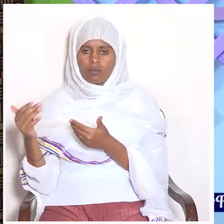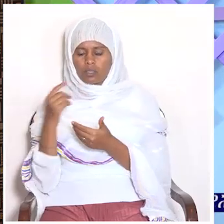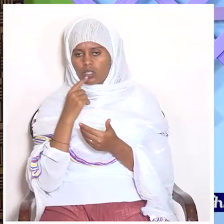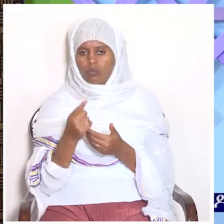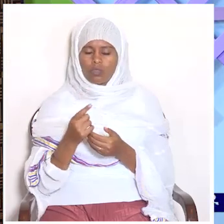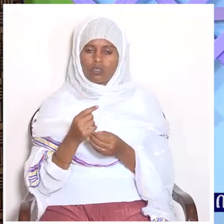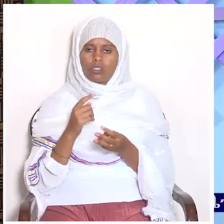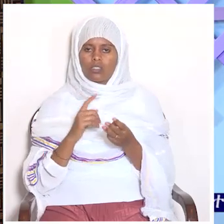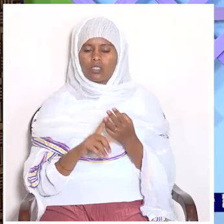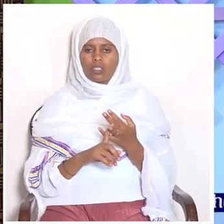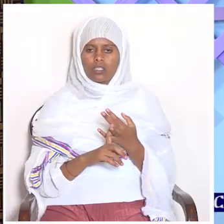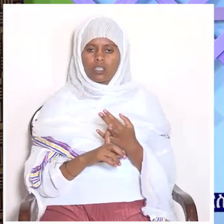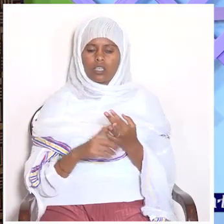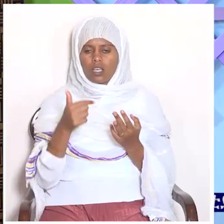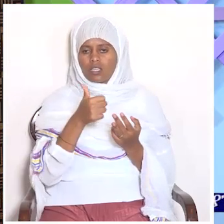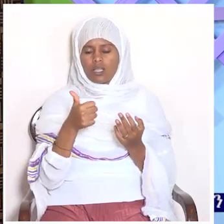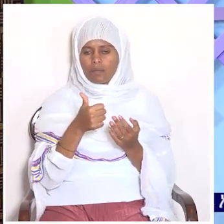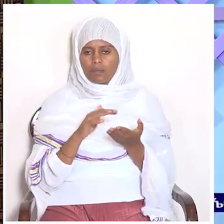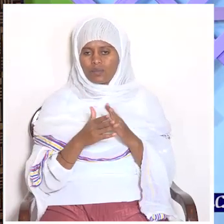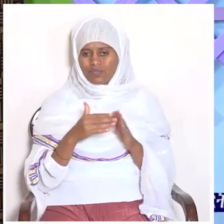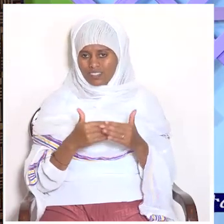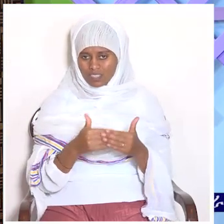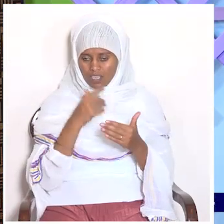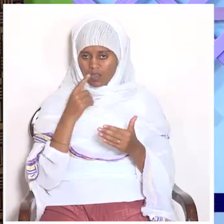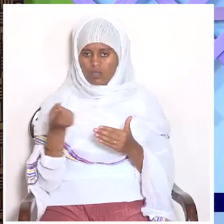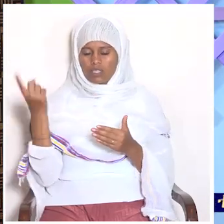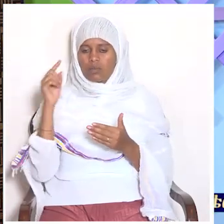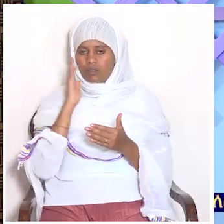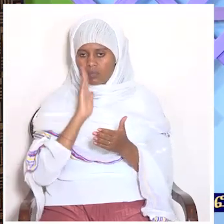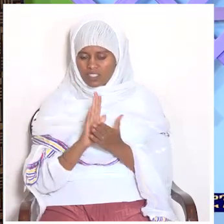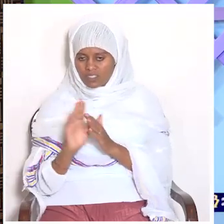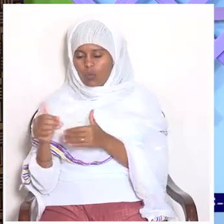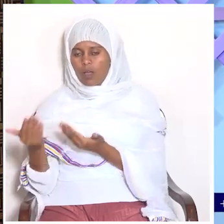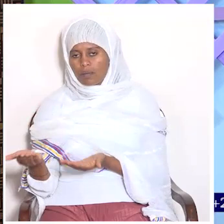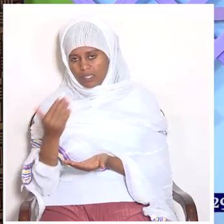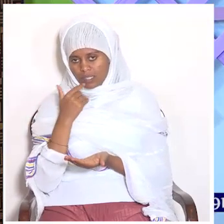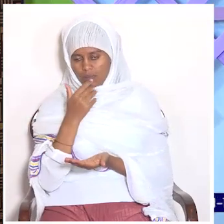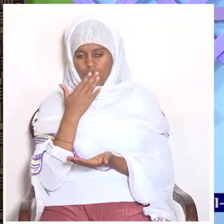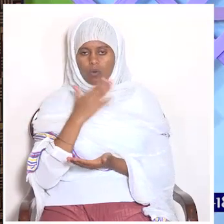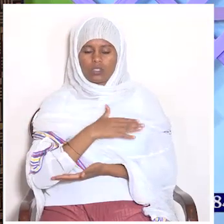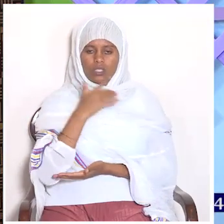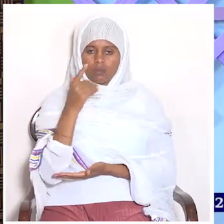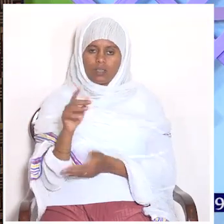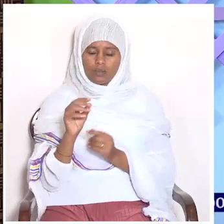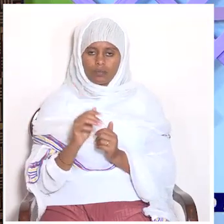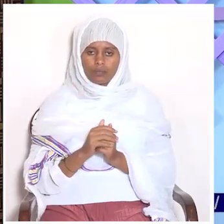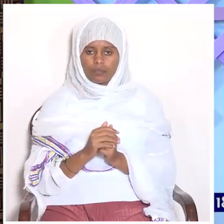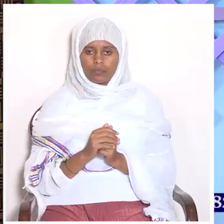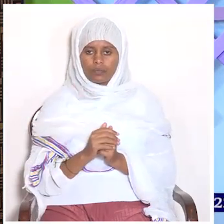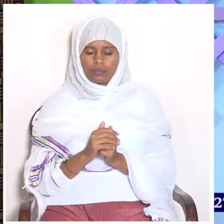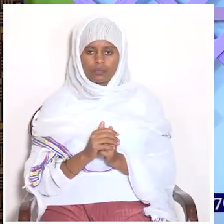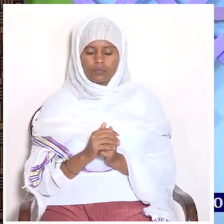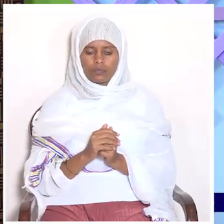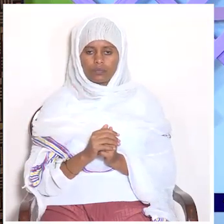محركة كتبلو متعروقن ما يرسابيس انساس لتبالي اجي عبير كم زقور محرطن كعبس حاكي كتبلا ايا